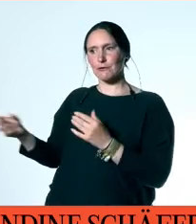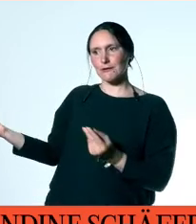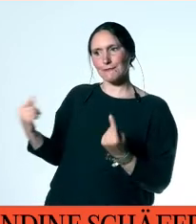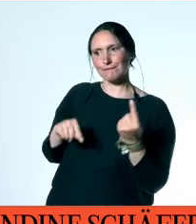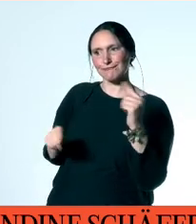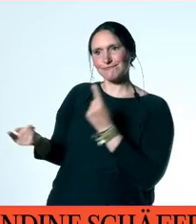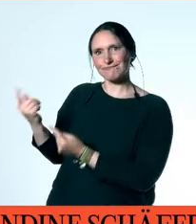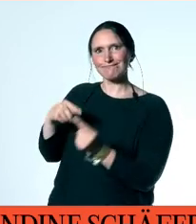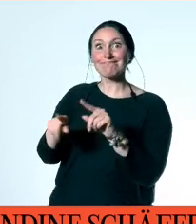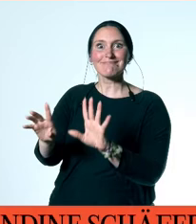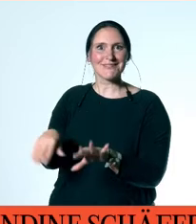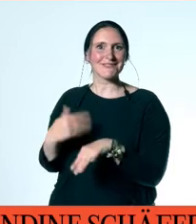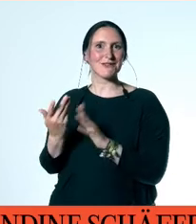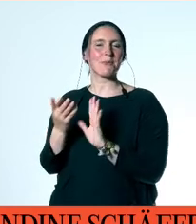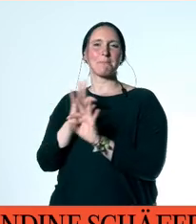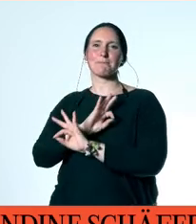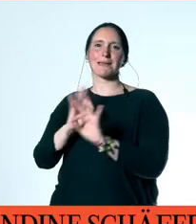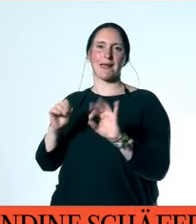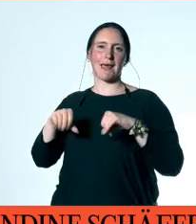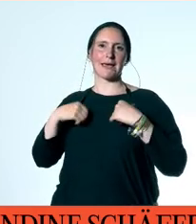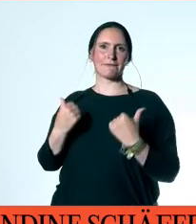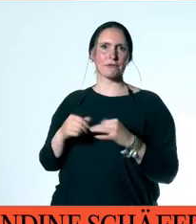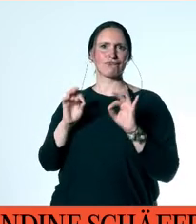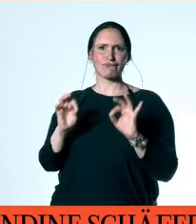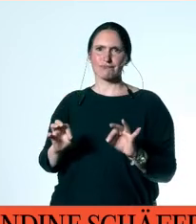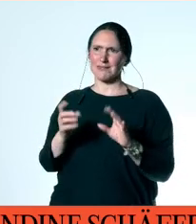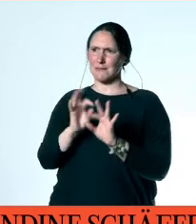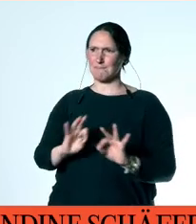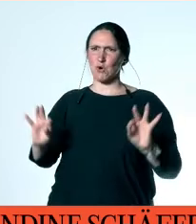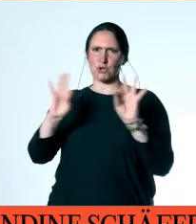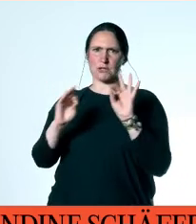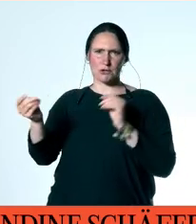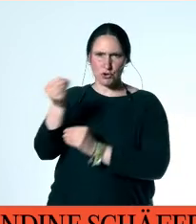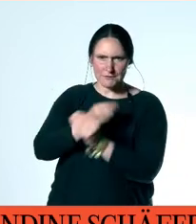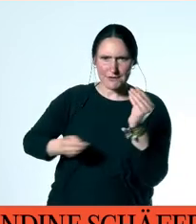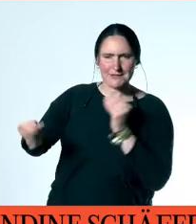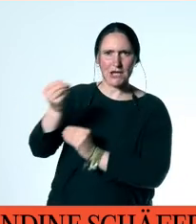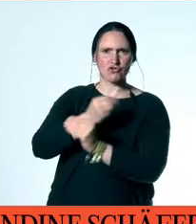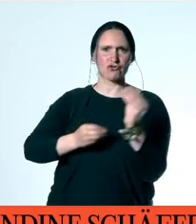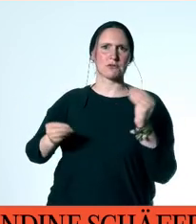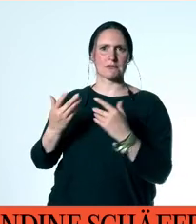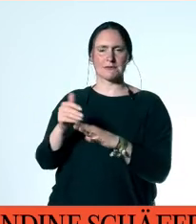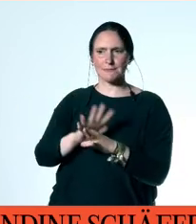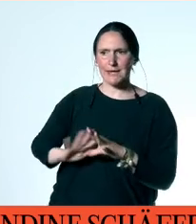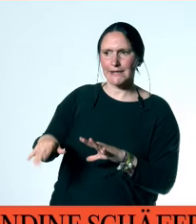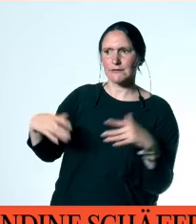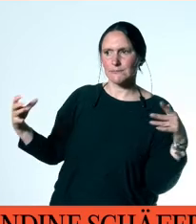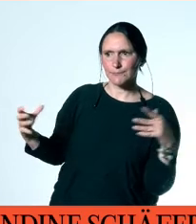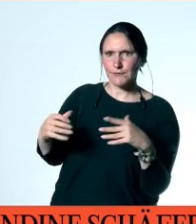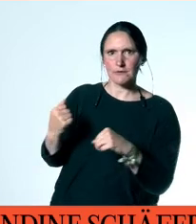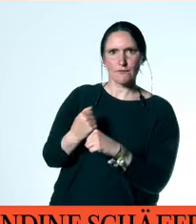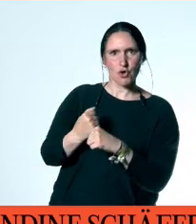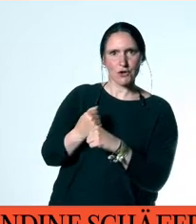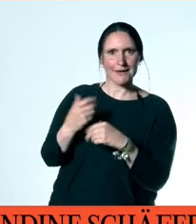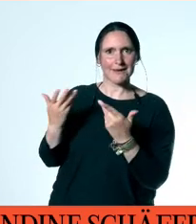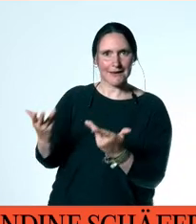an nächste Generationen oder zumindest wollen wir das. Es ist also ein permanenter Dialog, ein permanentes Gespräch, wenn man so